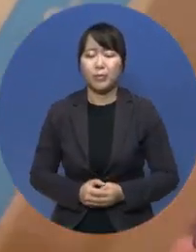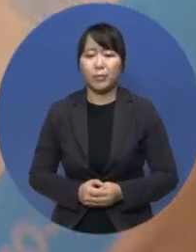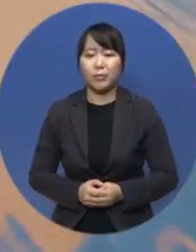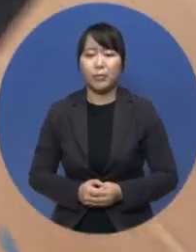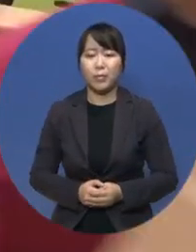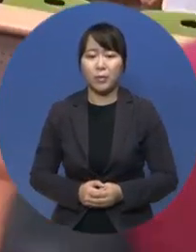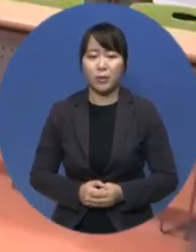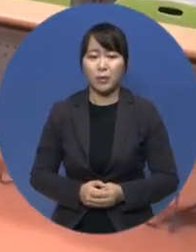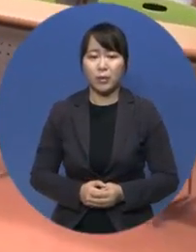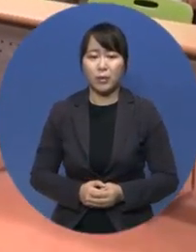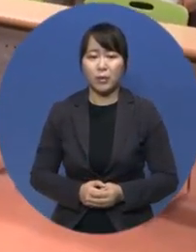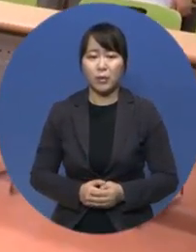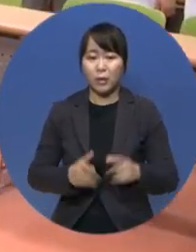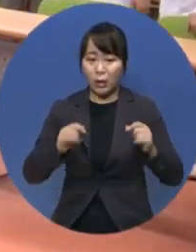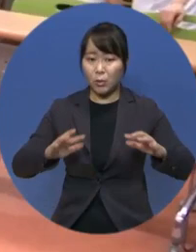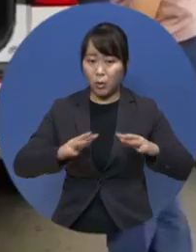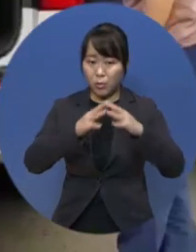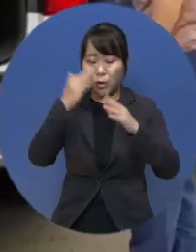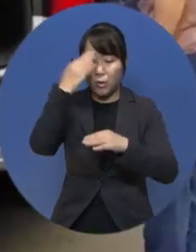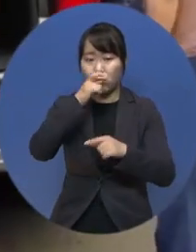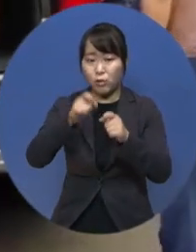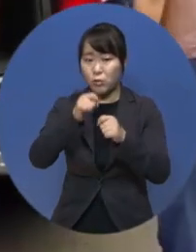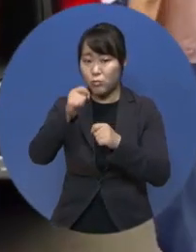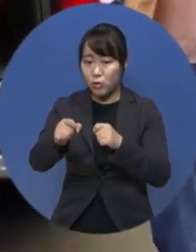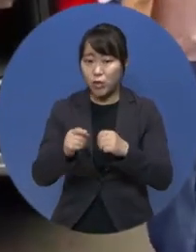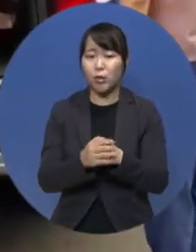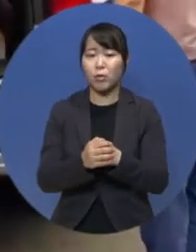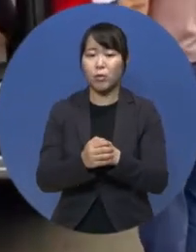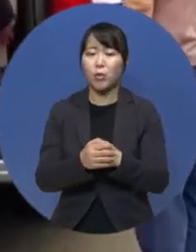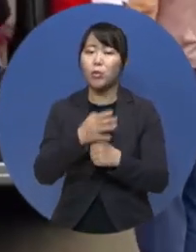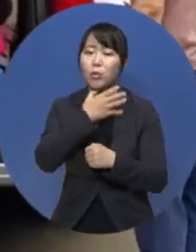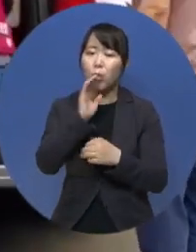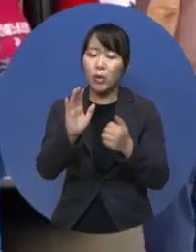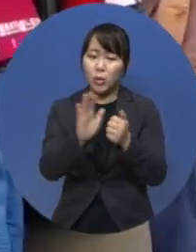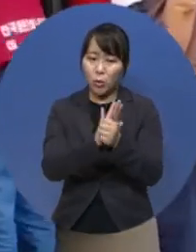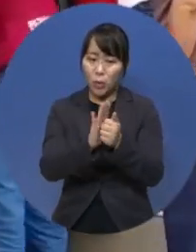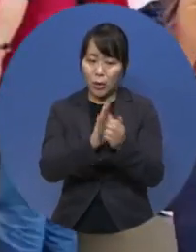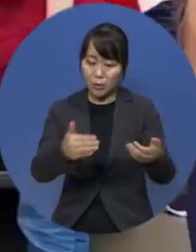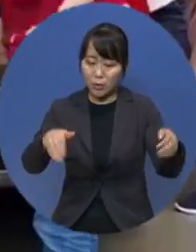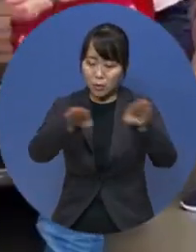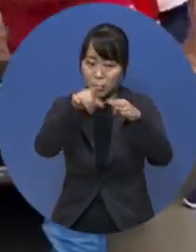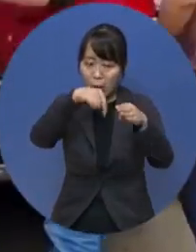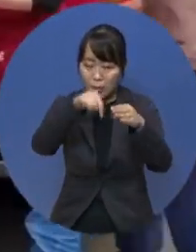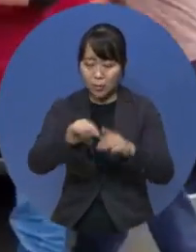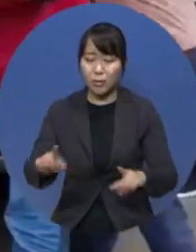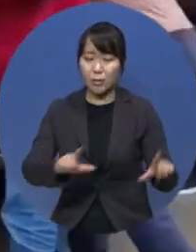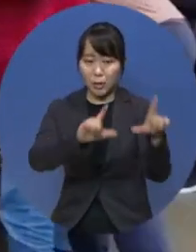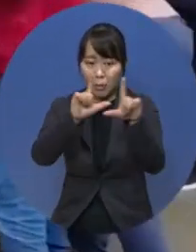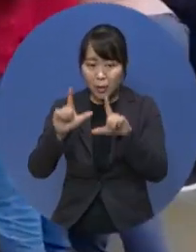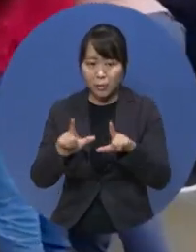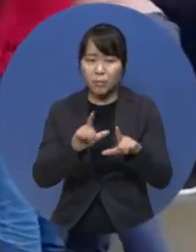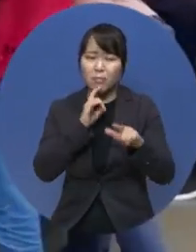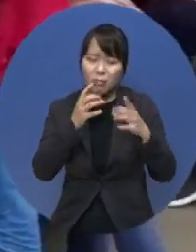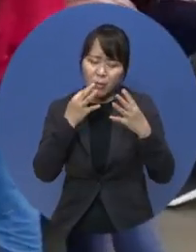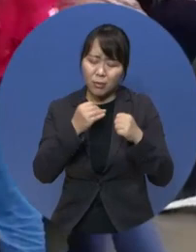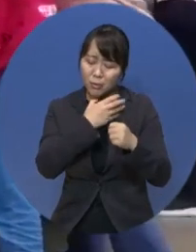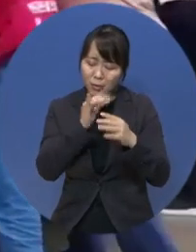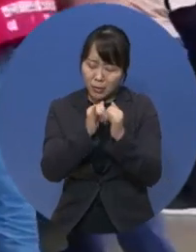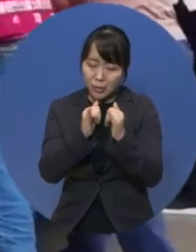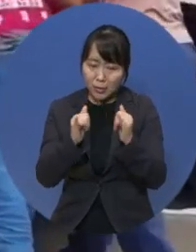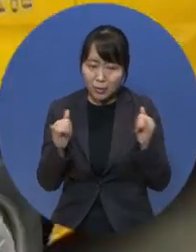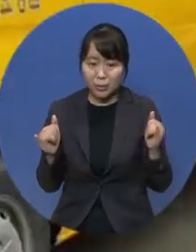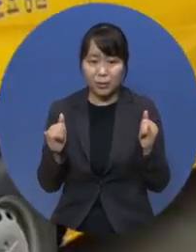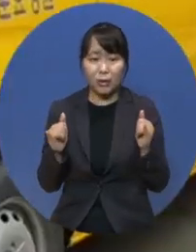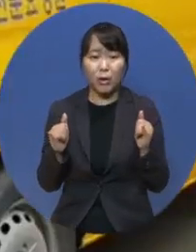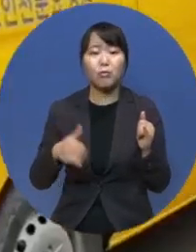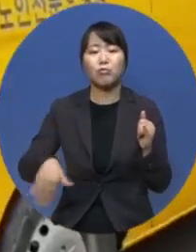전국 플랜트 건설 노동 조합 여수 지분은 노인 요양 시설에서 생활하고 있는 많은 어르신들이